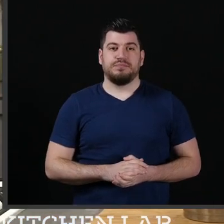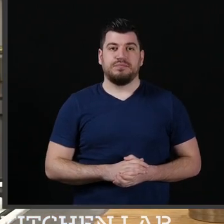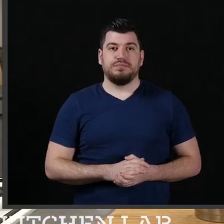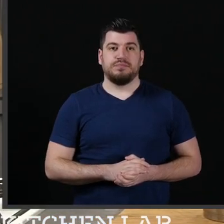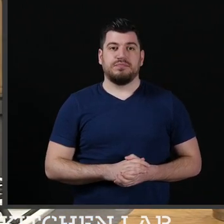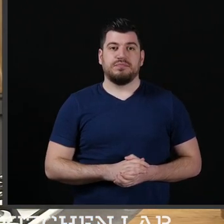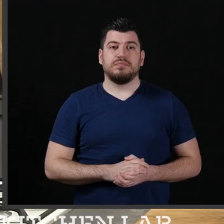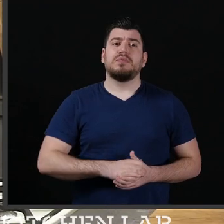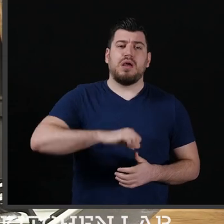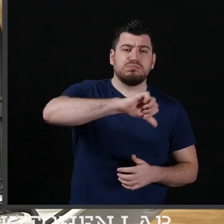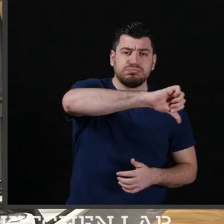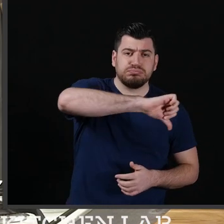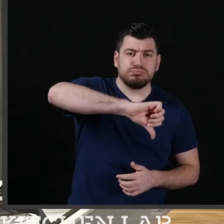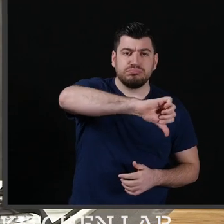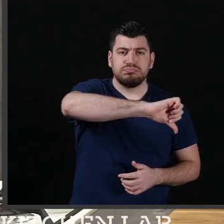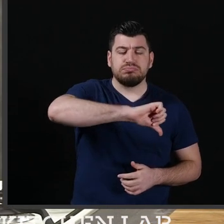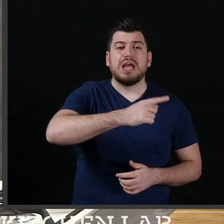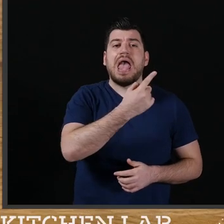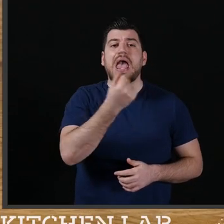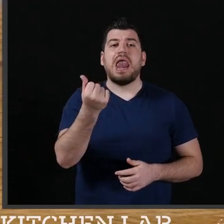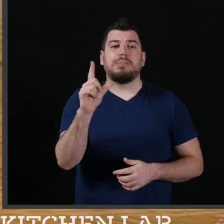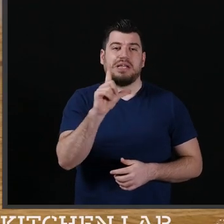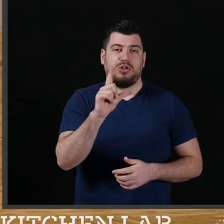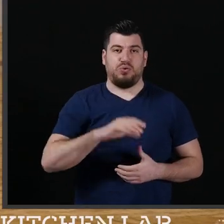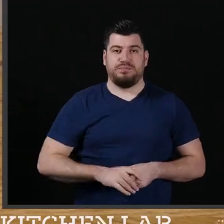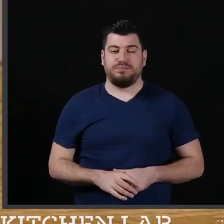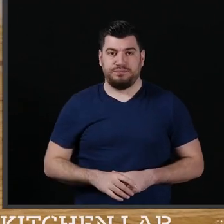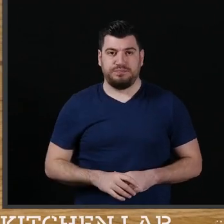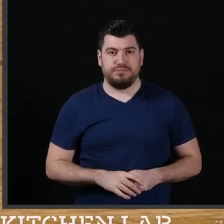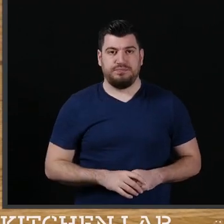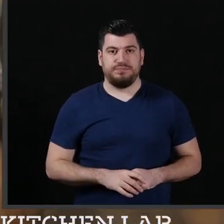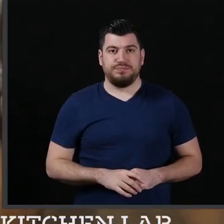Και απογεμίζουμε με νερό περίπου 1,5 λίτρο.